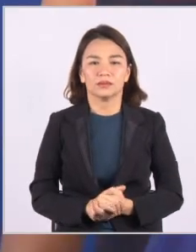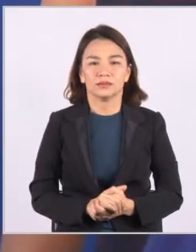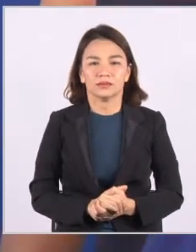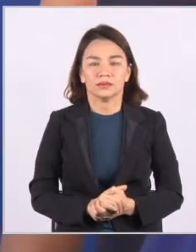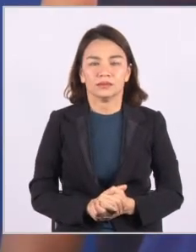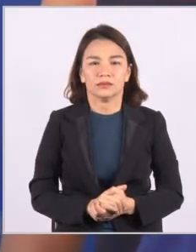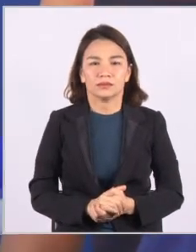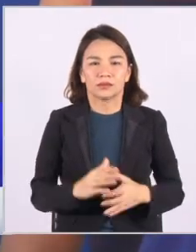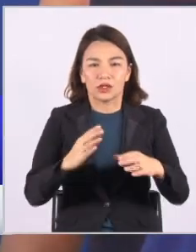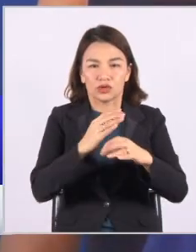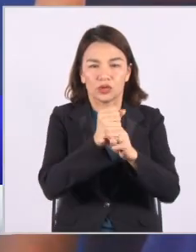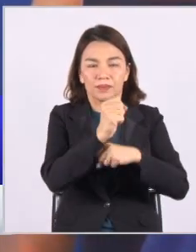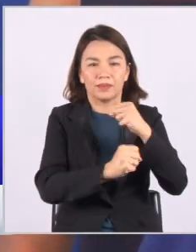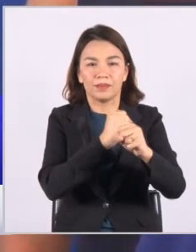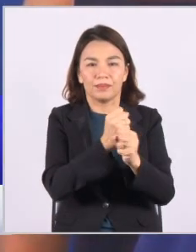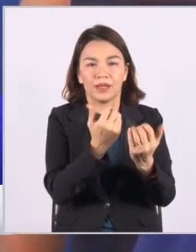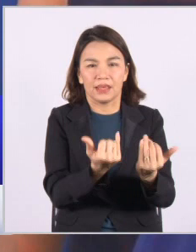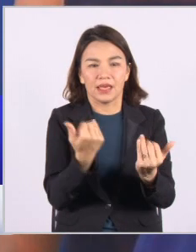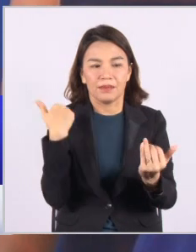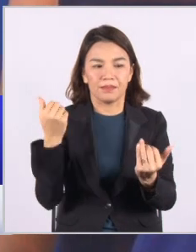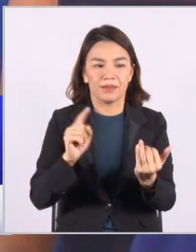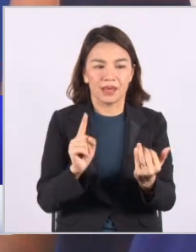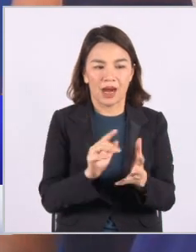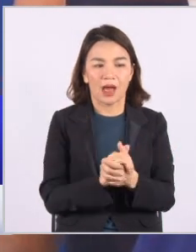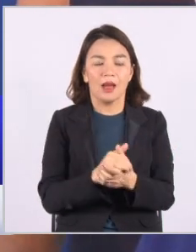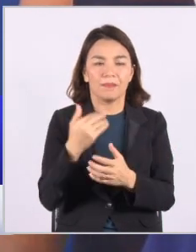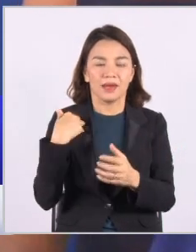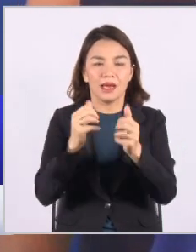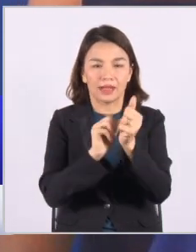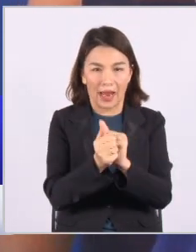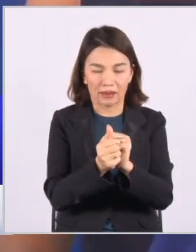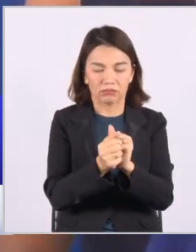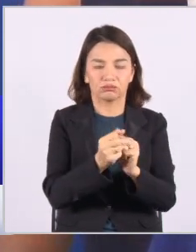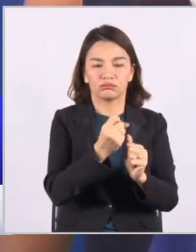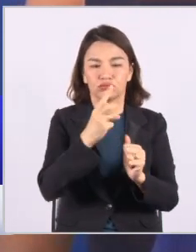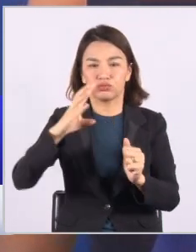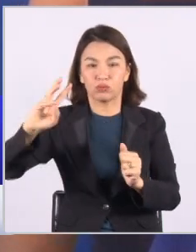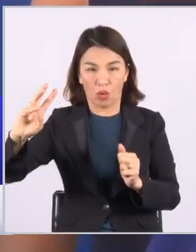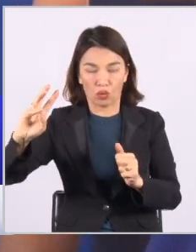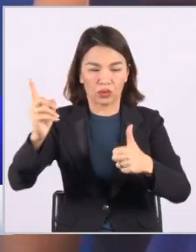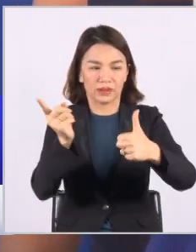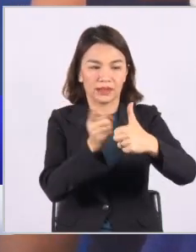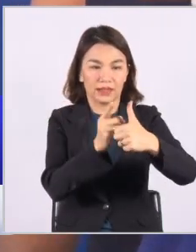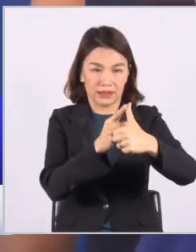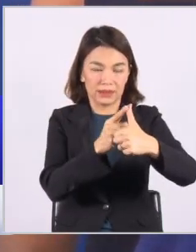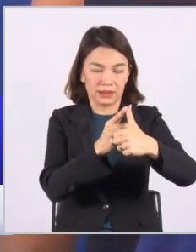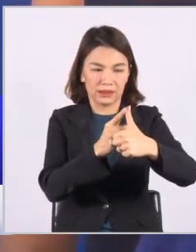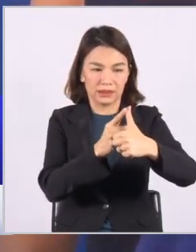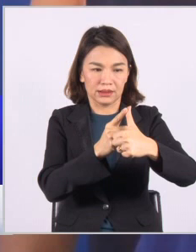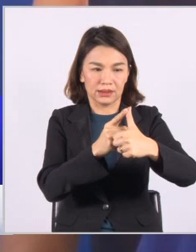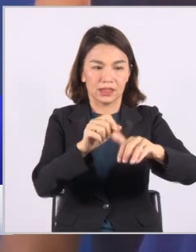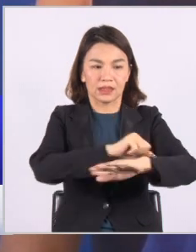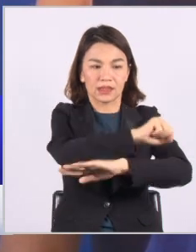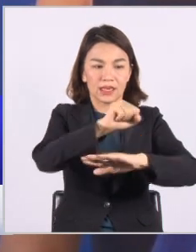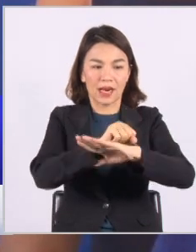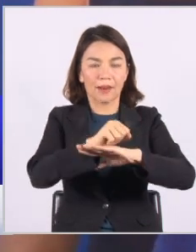สรุปว่าปีนี้เราจะมี6ครั้งนะครับ6อีเวนต์หมายความว่าสนามที่1 เป็นการพ